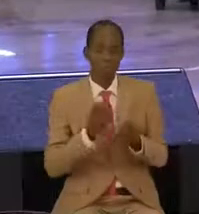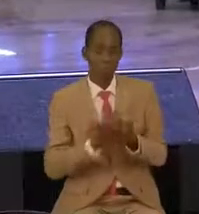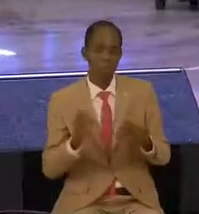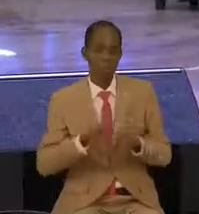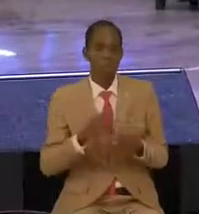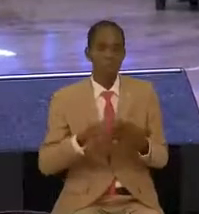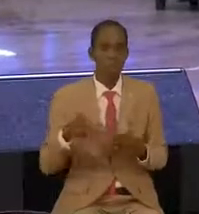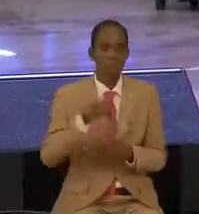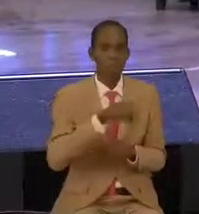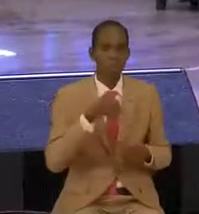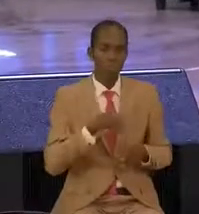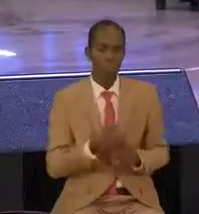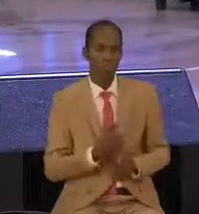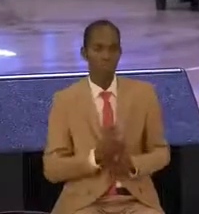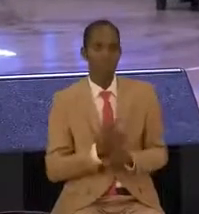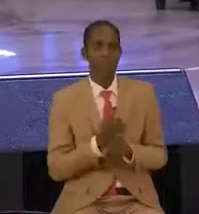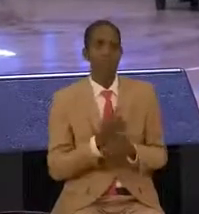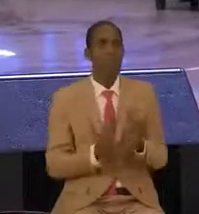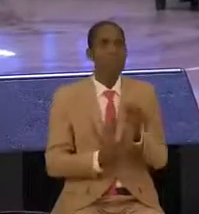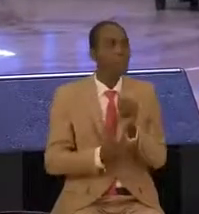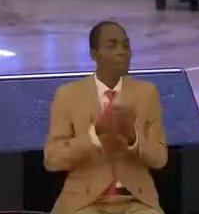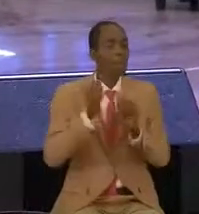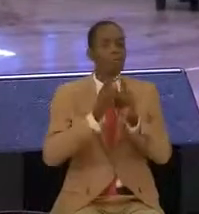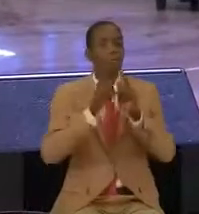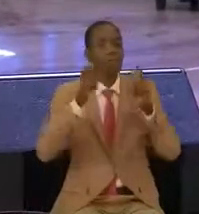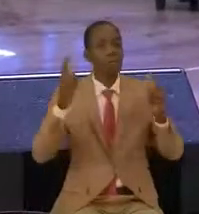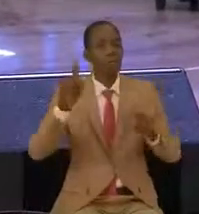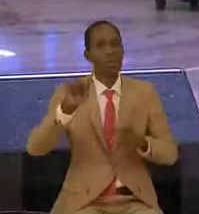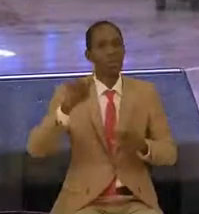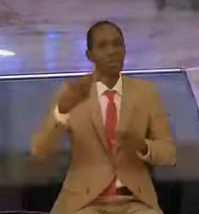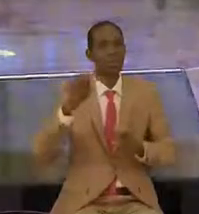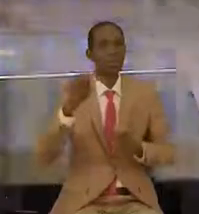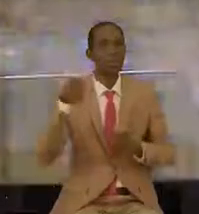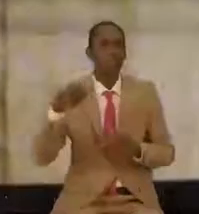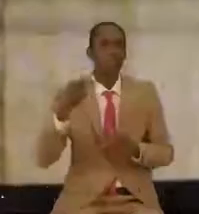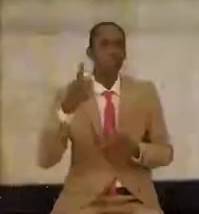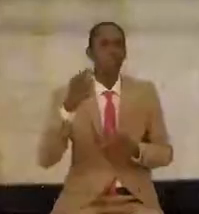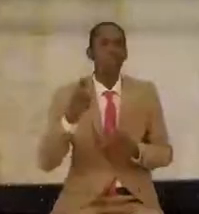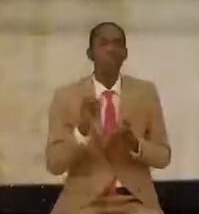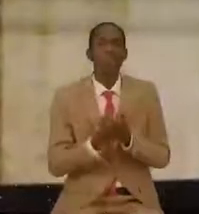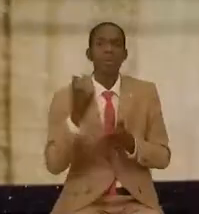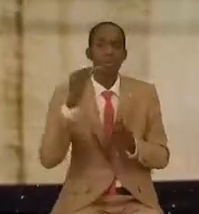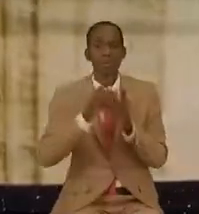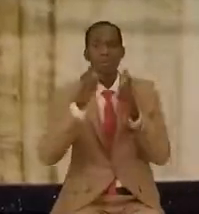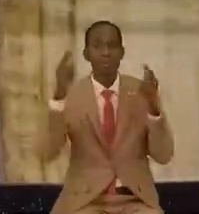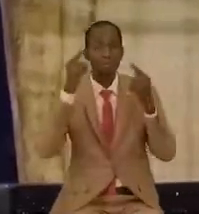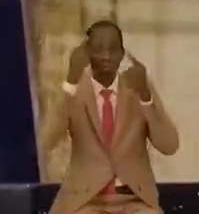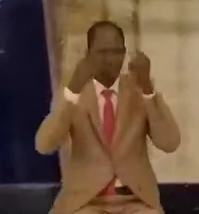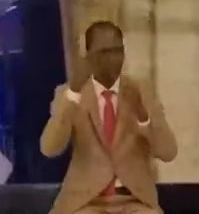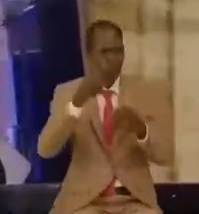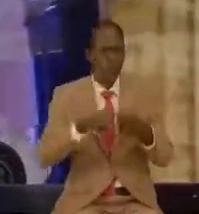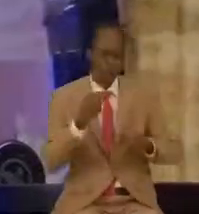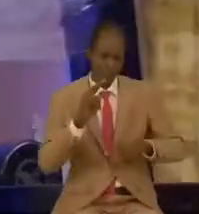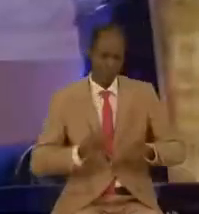Il m'a aussi semblé bon après avoir fait des recherches exactes sur toutes ces choses depuis leur origine, de te les exposer